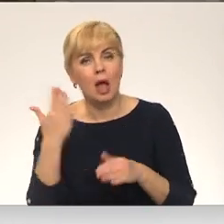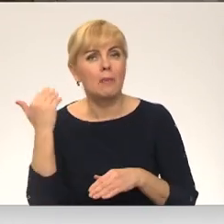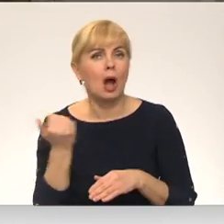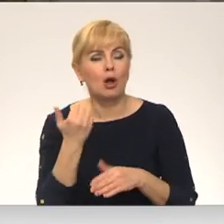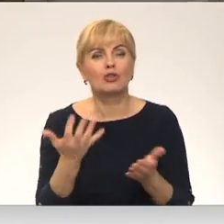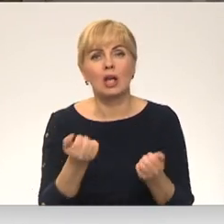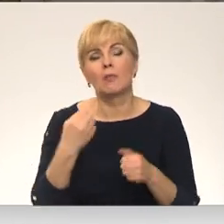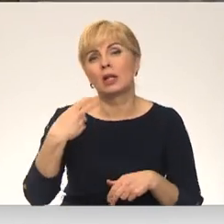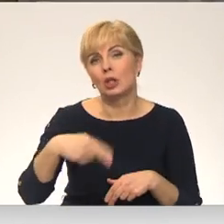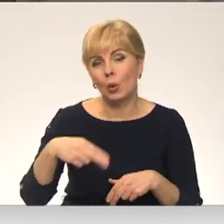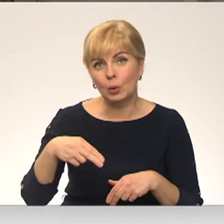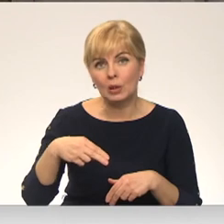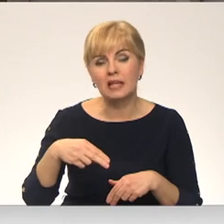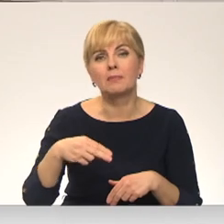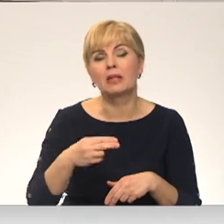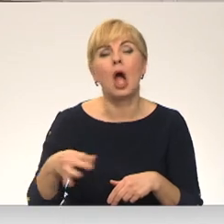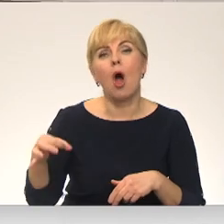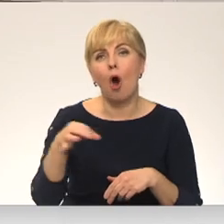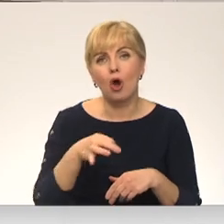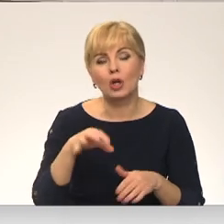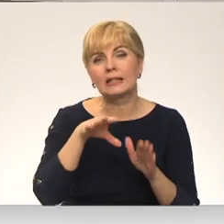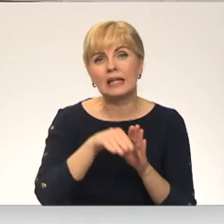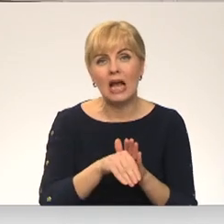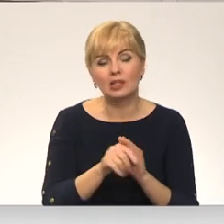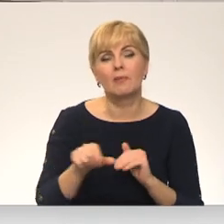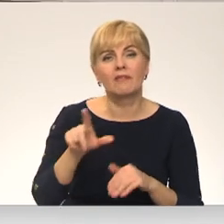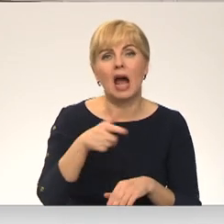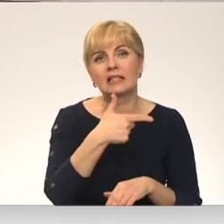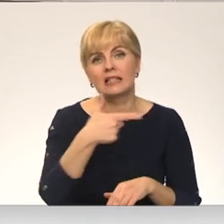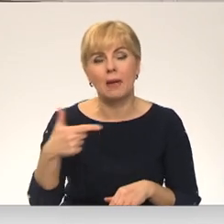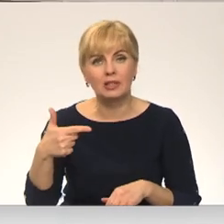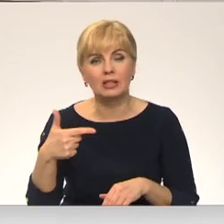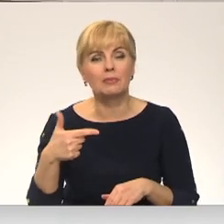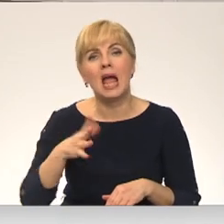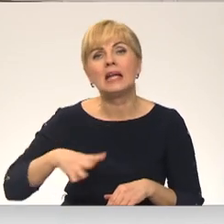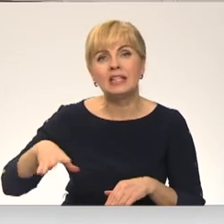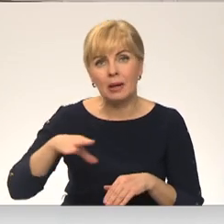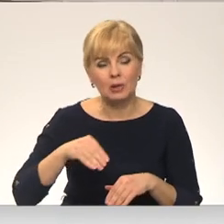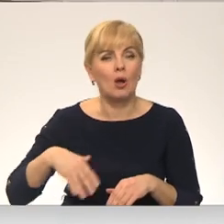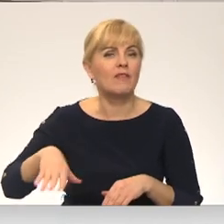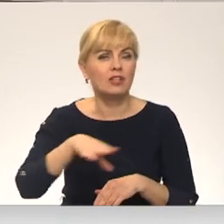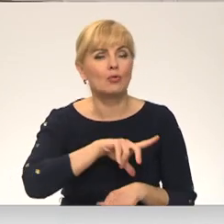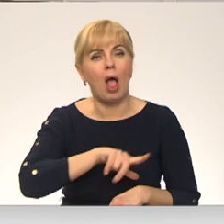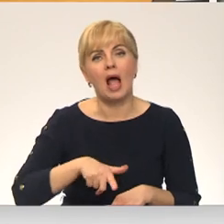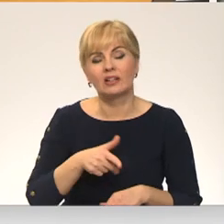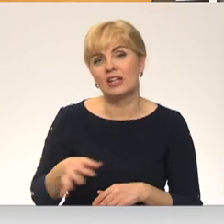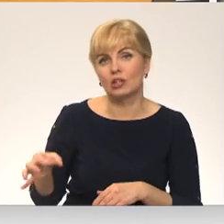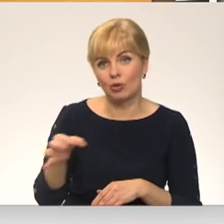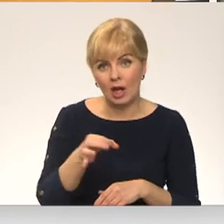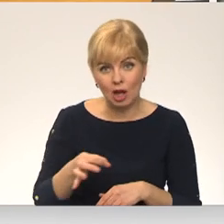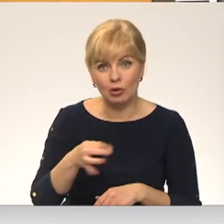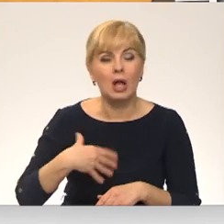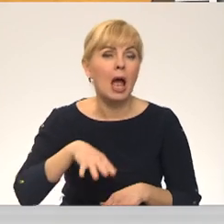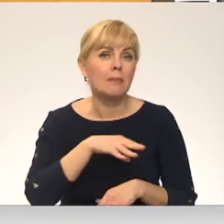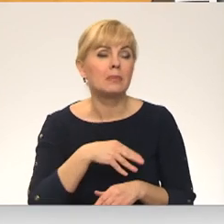ieguva 20 bezpeļņas organizāciju, iesaistot vairāk nekā 700 mājasaimniecību visos Latvijas reģionos. Tas, ko